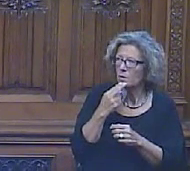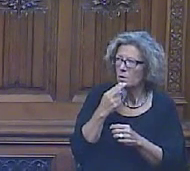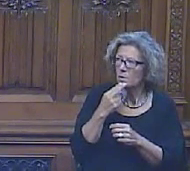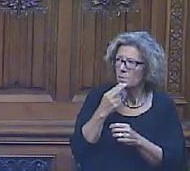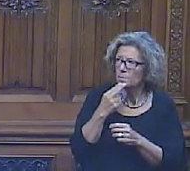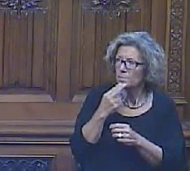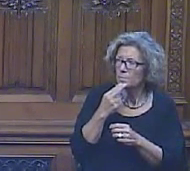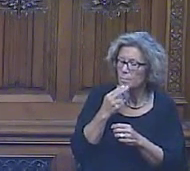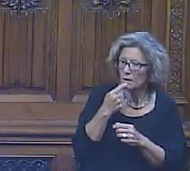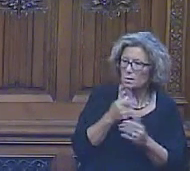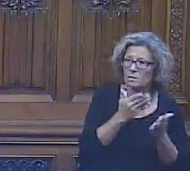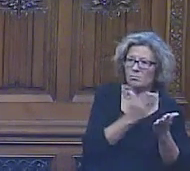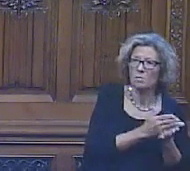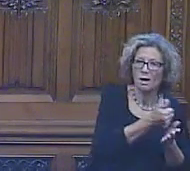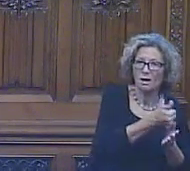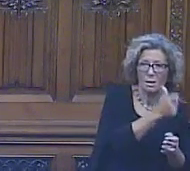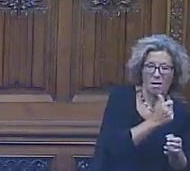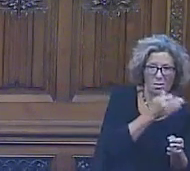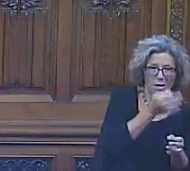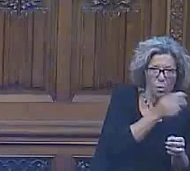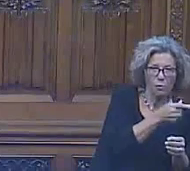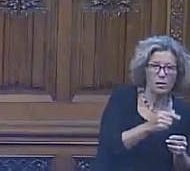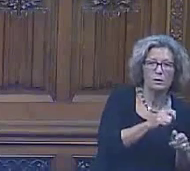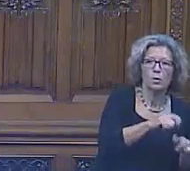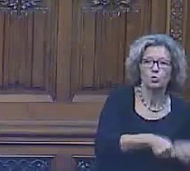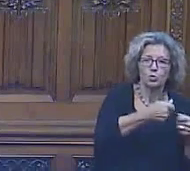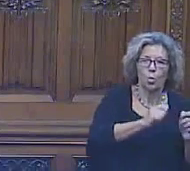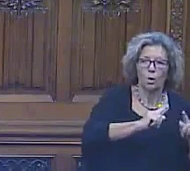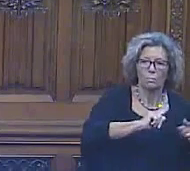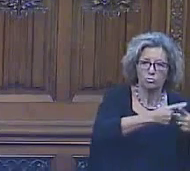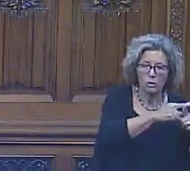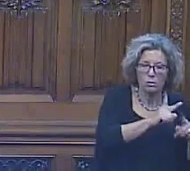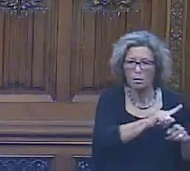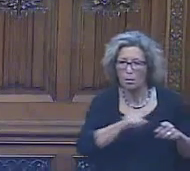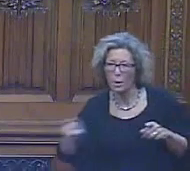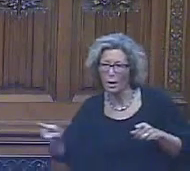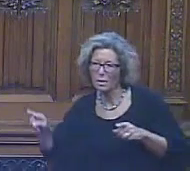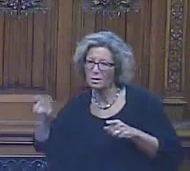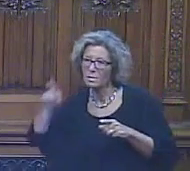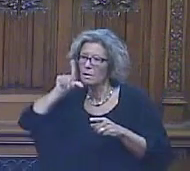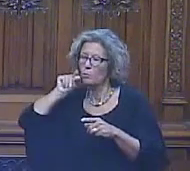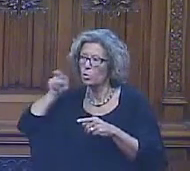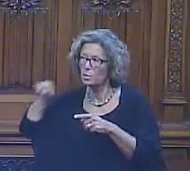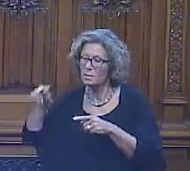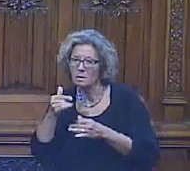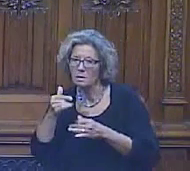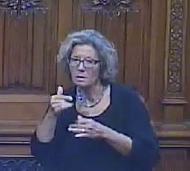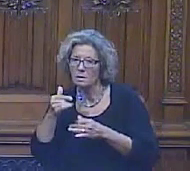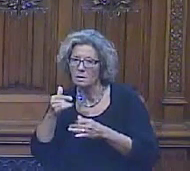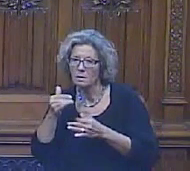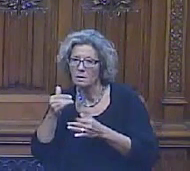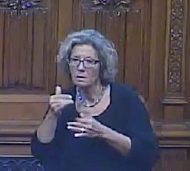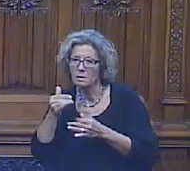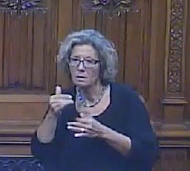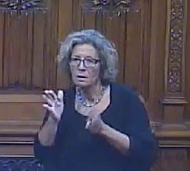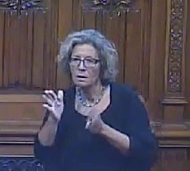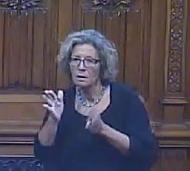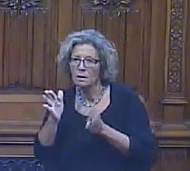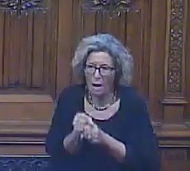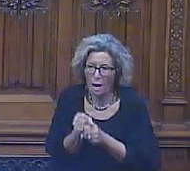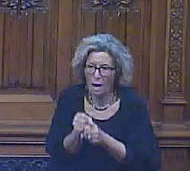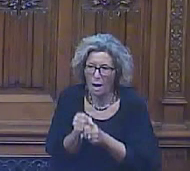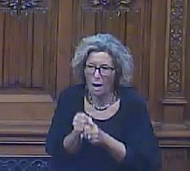von einer alten Frau, die Socken strickt, bis zu Polizisten und Polizistinnen, die sagen, um Himmels